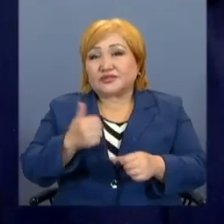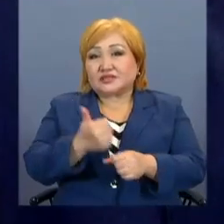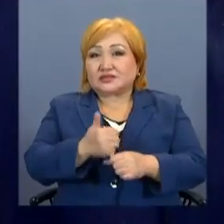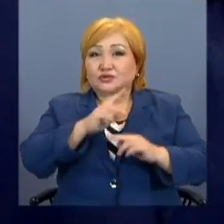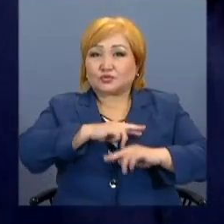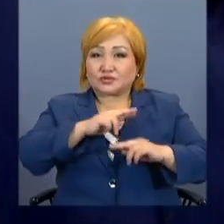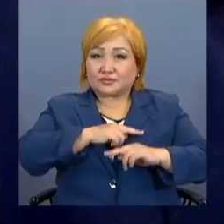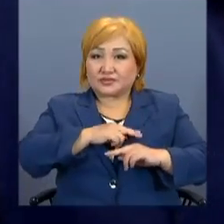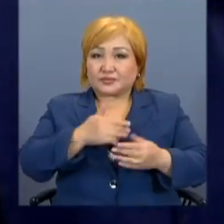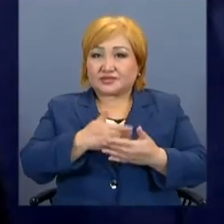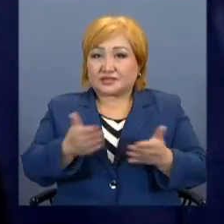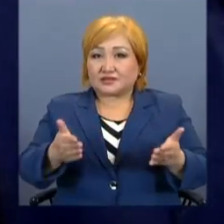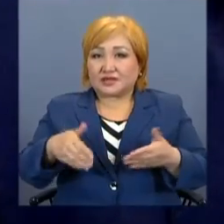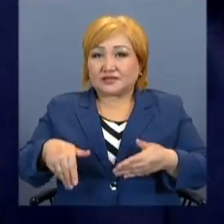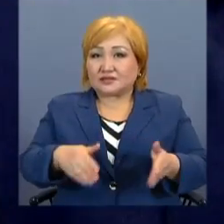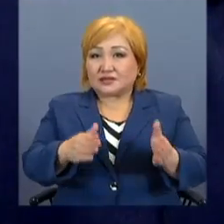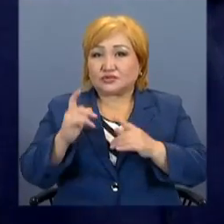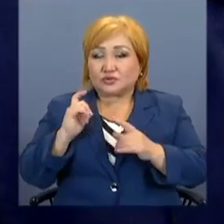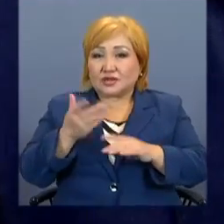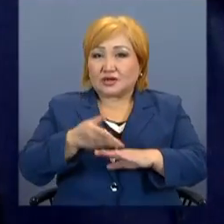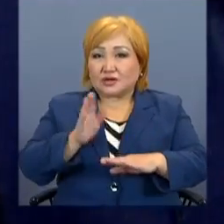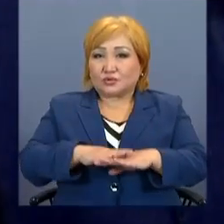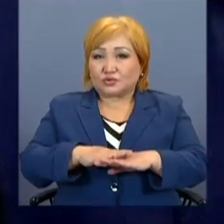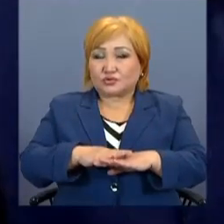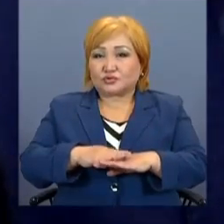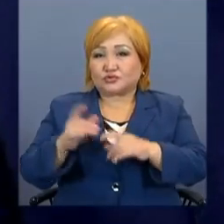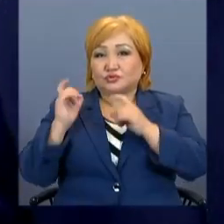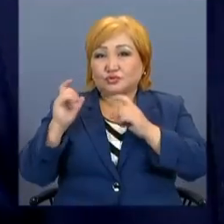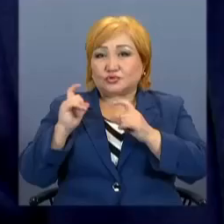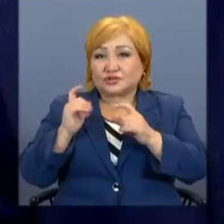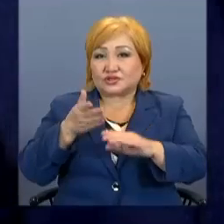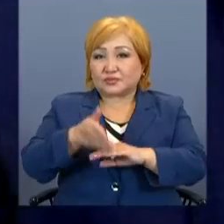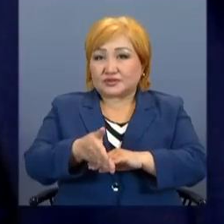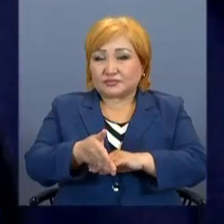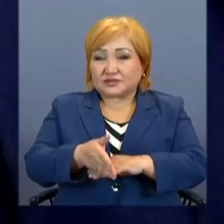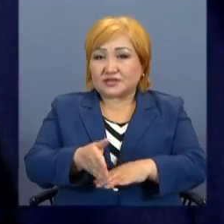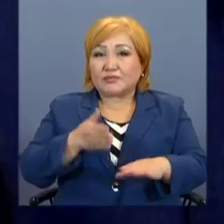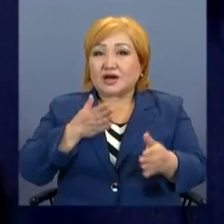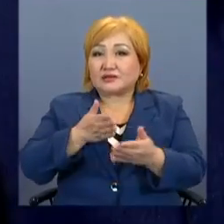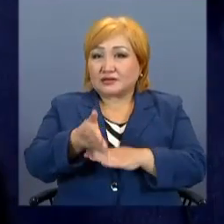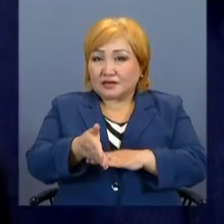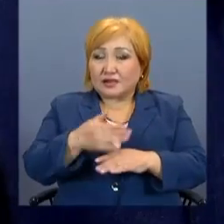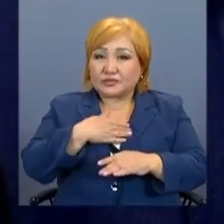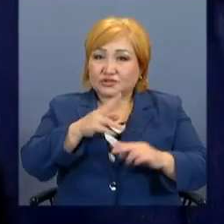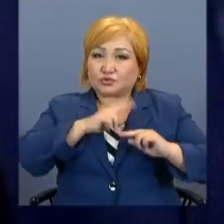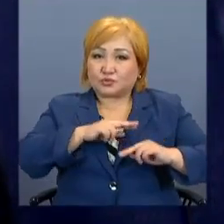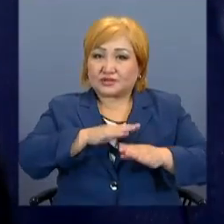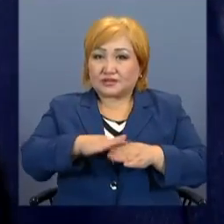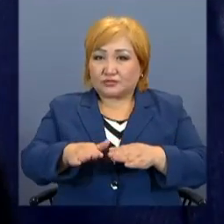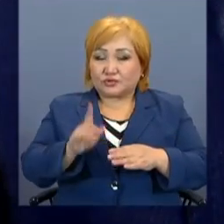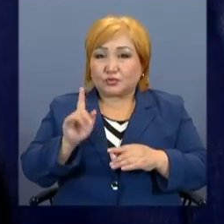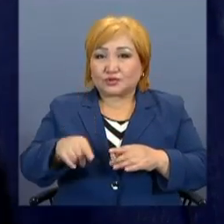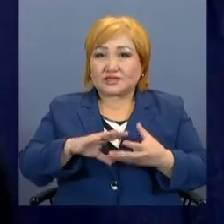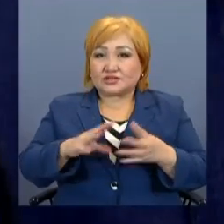Тас жолға жаңа ауыр жүк көліктері шығып жатқан бағытта біз үнемі жұмыс атқарып отырамыз. Оның